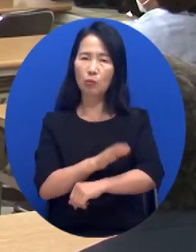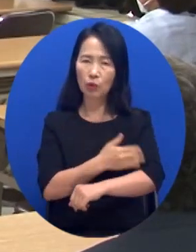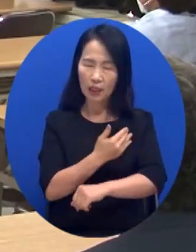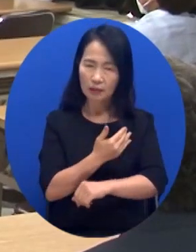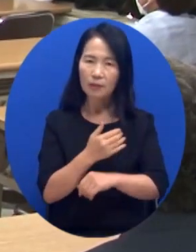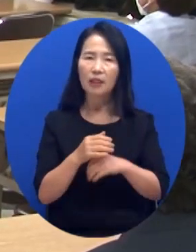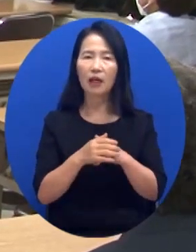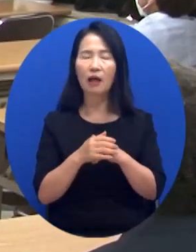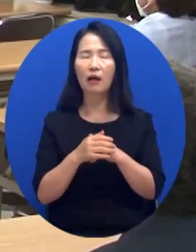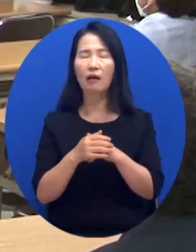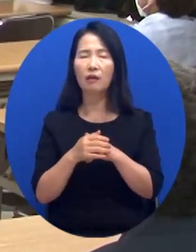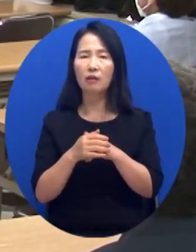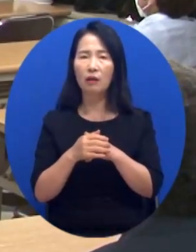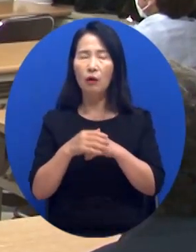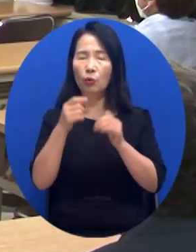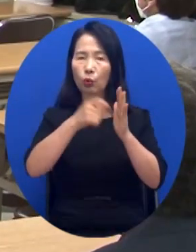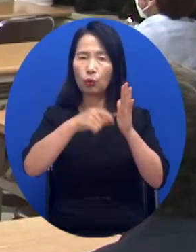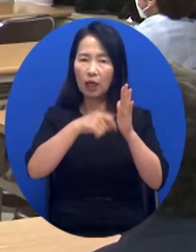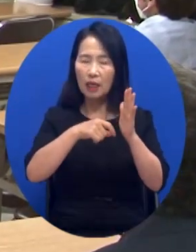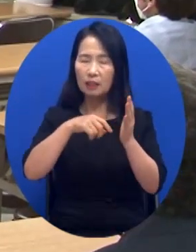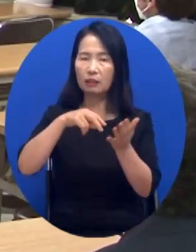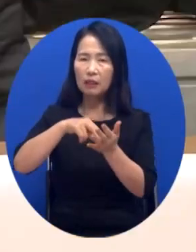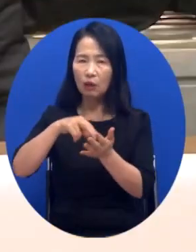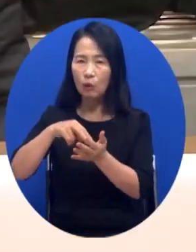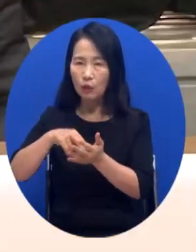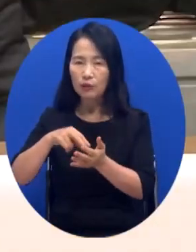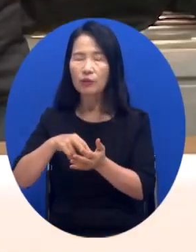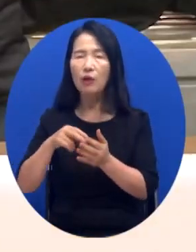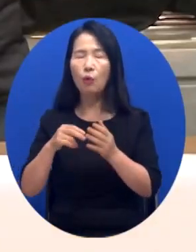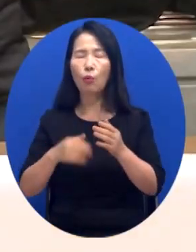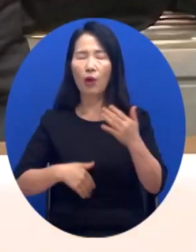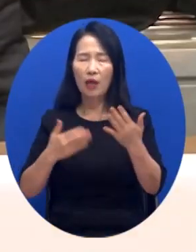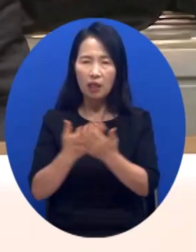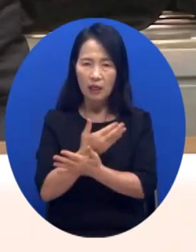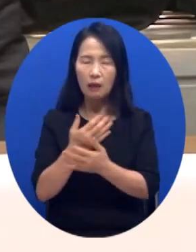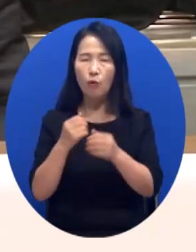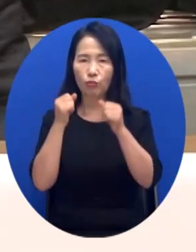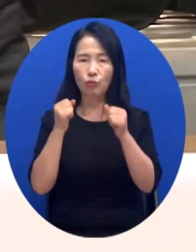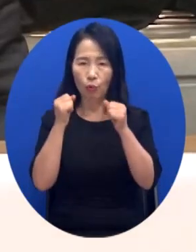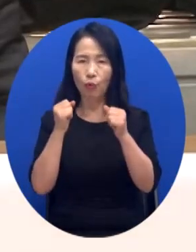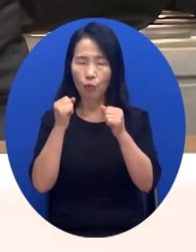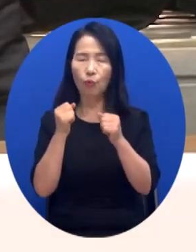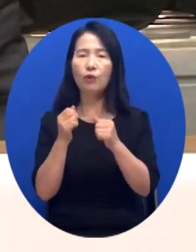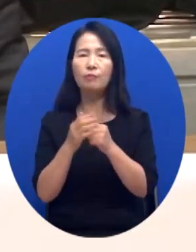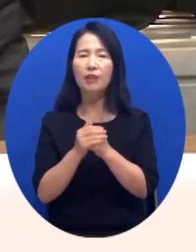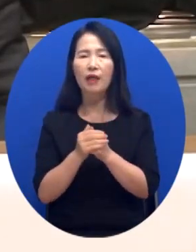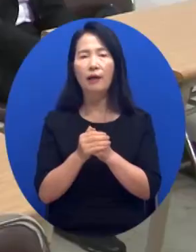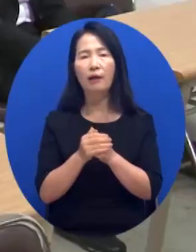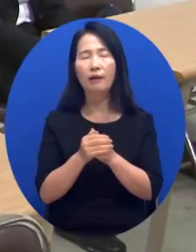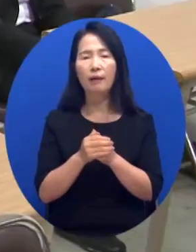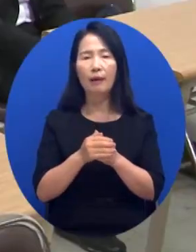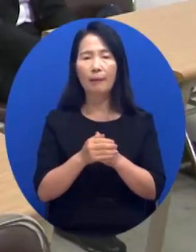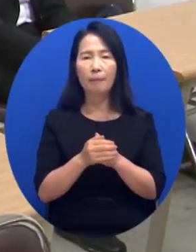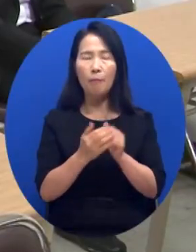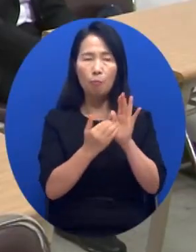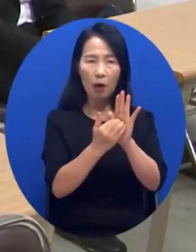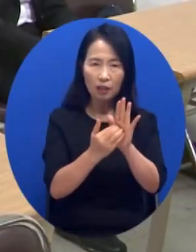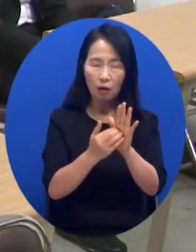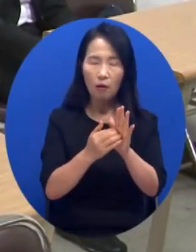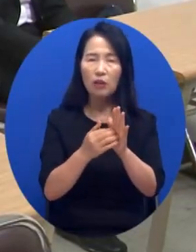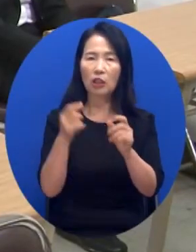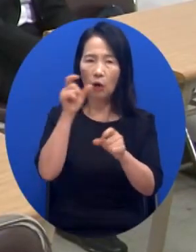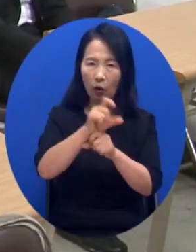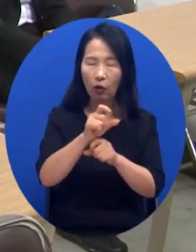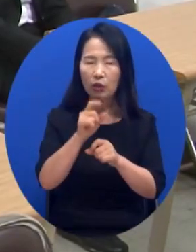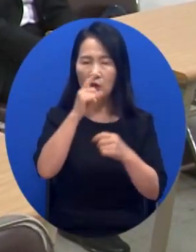주제로 교단 차원의 전국교회 회개운동을 전개하는 것입니다. 코로나의 방역적 차원을 넘어 정부와 사회, 그리고